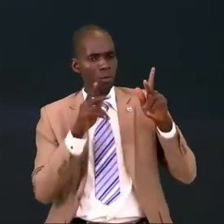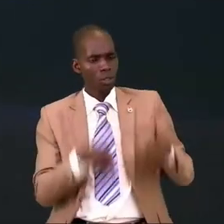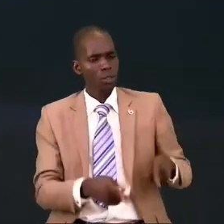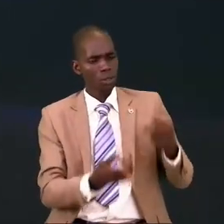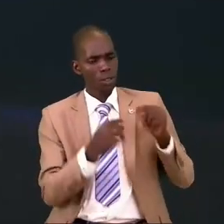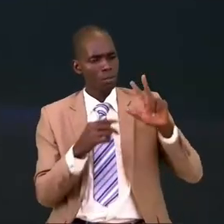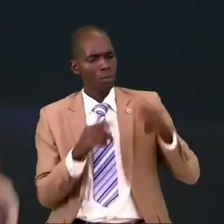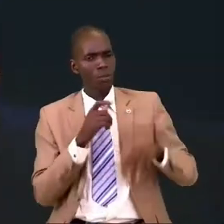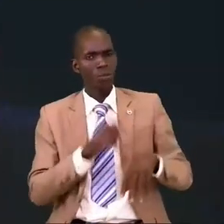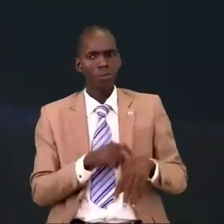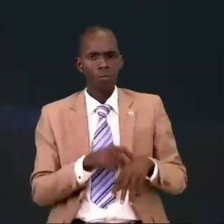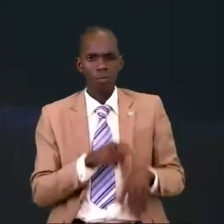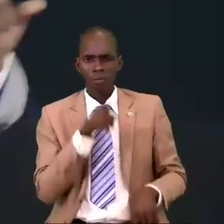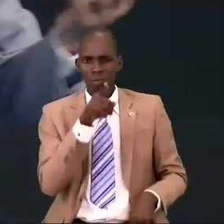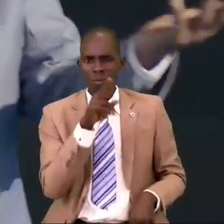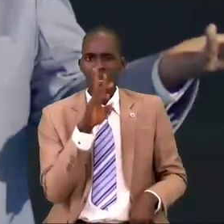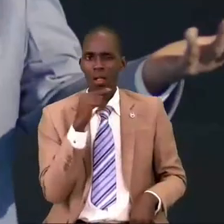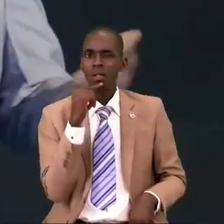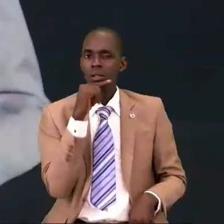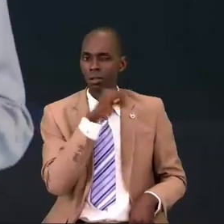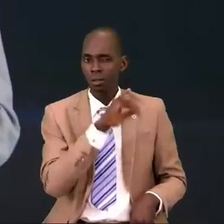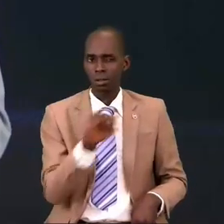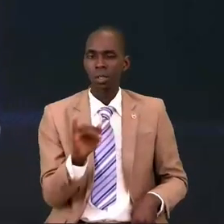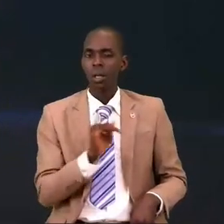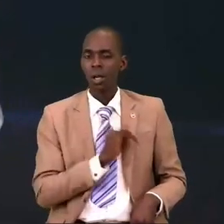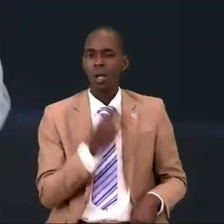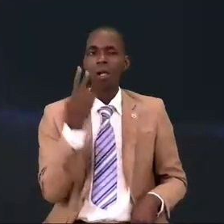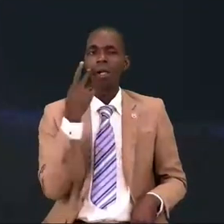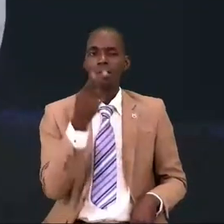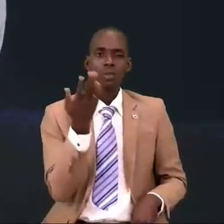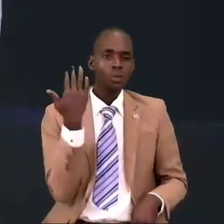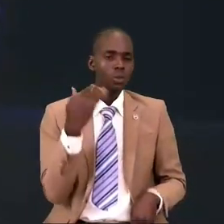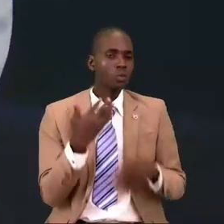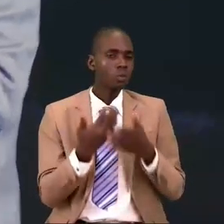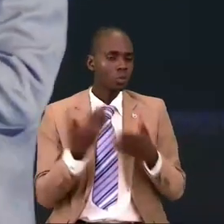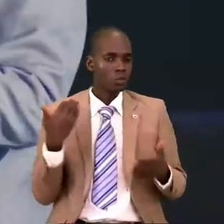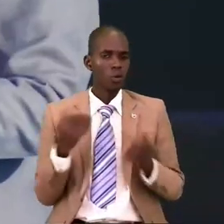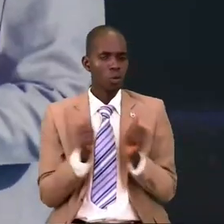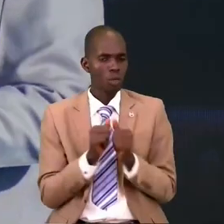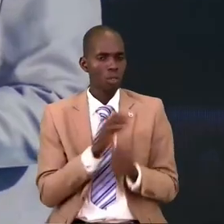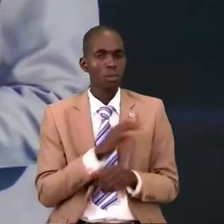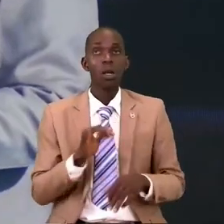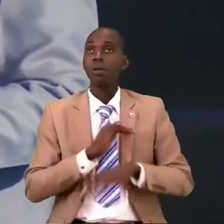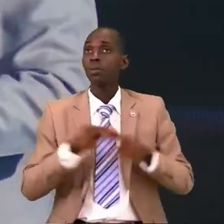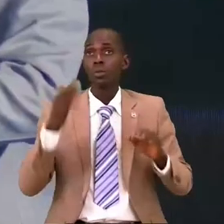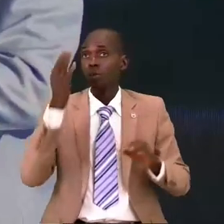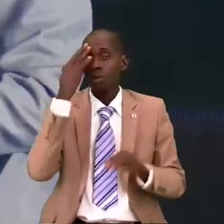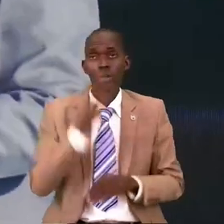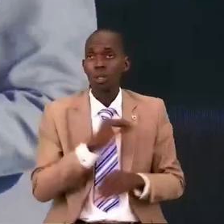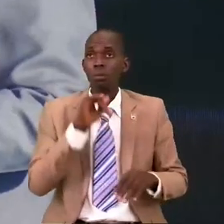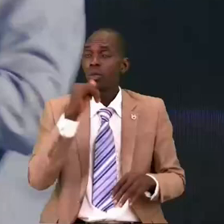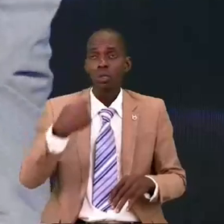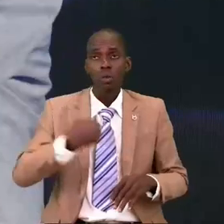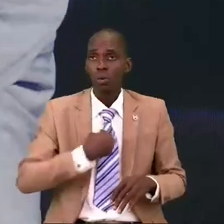le jardin. Je ne le connais pas. Je ne fais pas. Ce n'est pas moi que tu as vu. Il n'avait pas le courage. Il pouvait